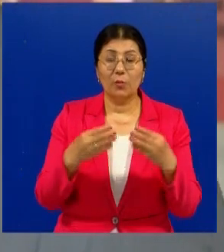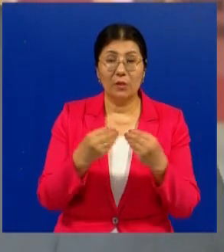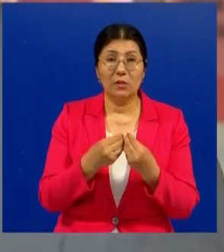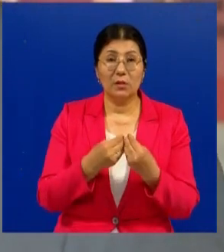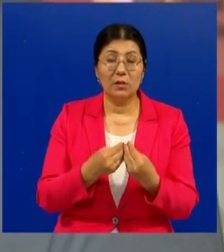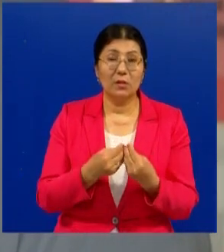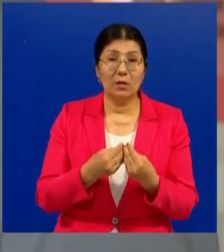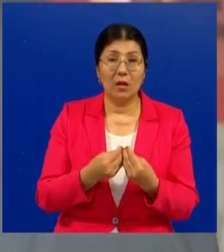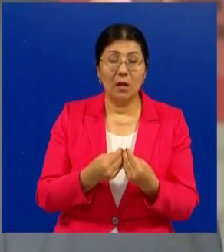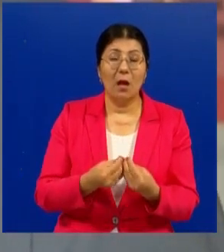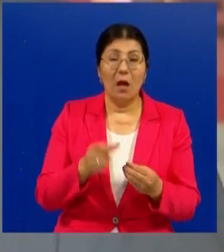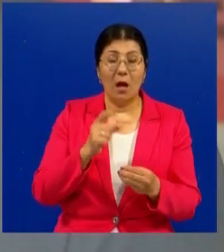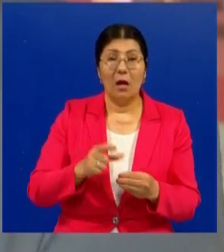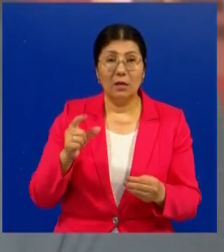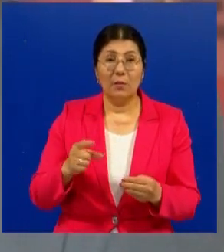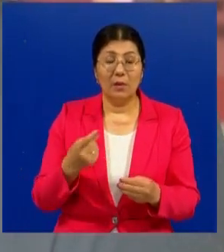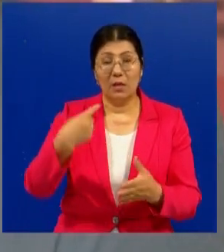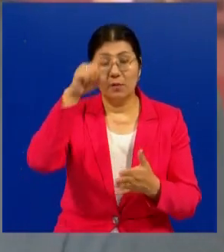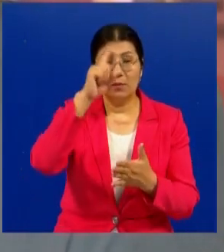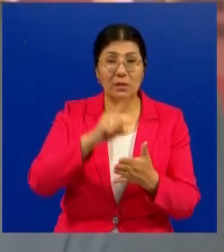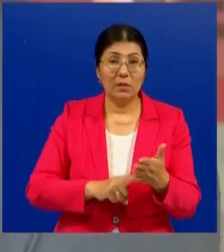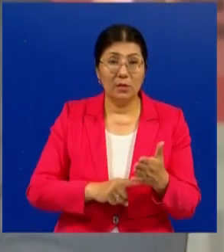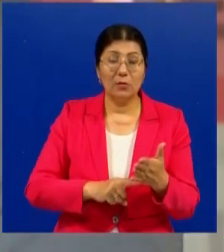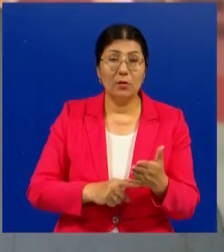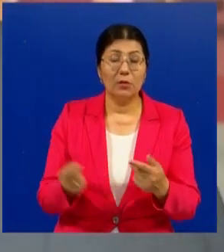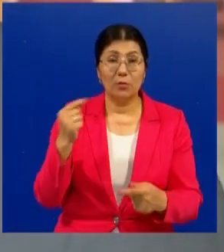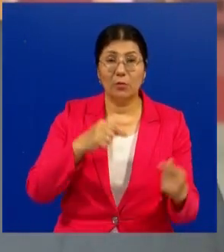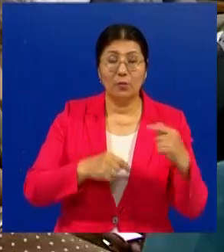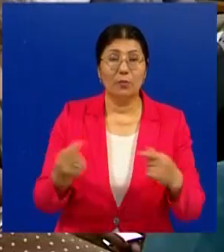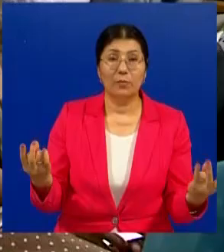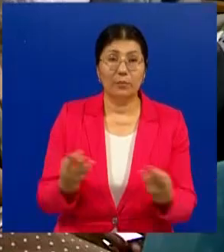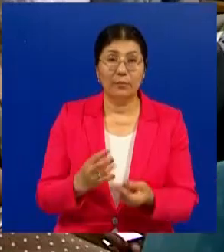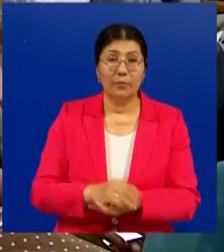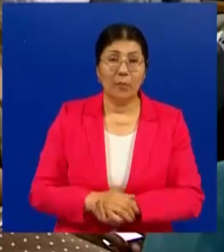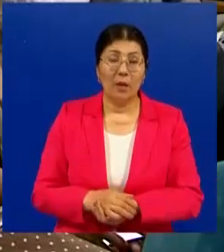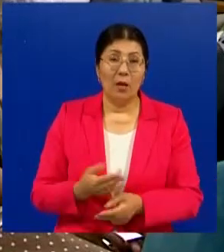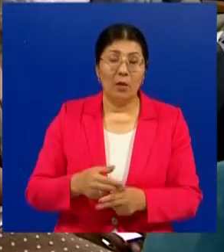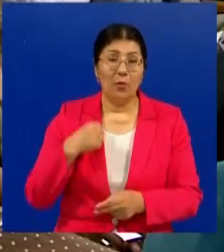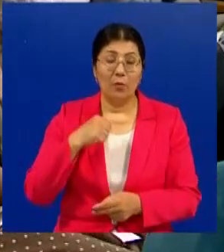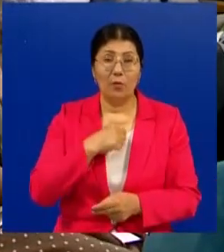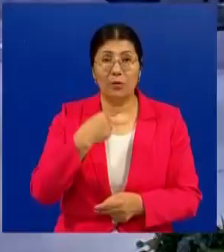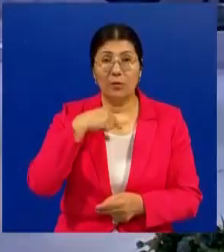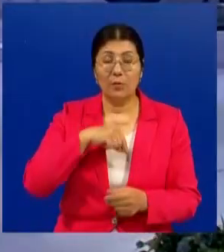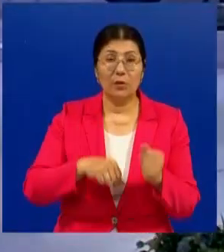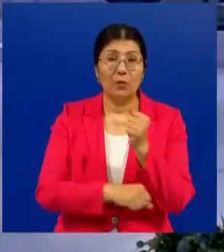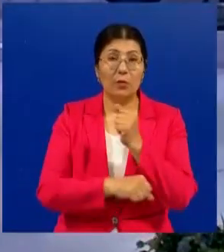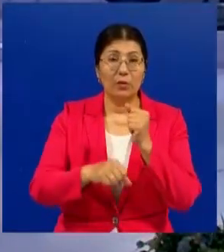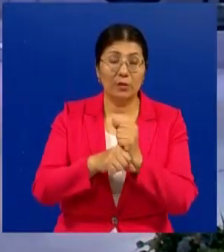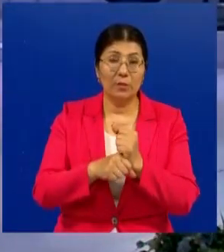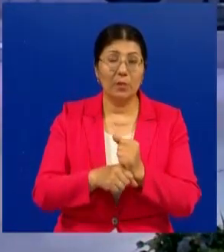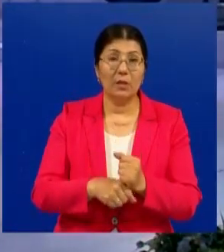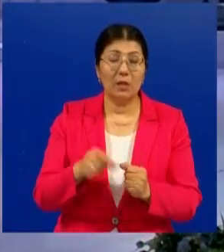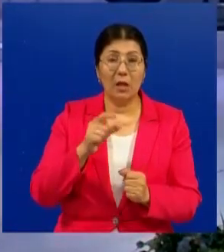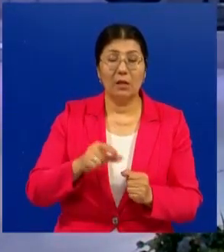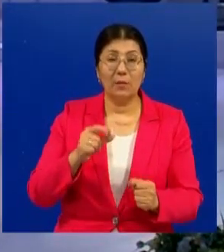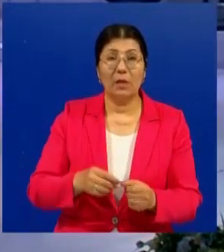бири сенип, бирмен бири сонун ашык алаңда талкаласа, алдын алууга болот. Дегенмен өзүн психолог деп жарнамалап, жұртқа ақылы